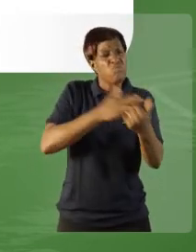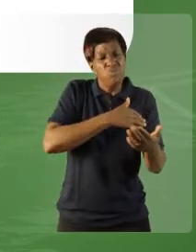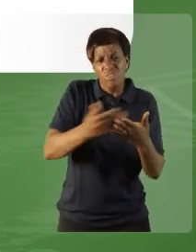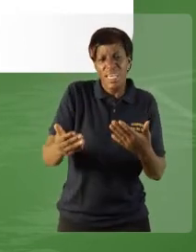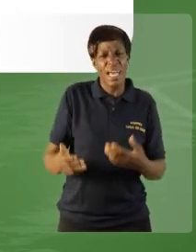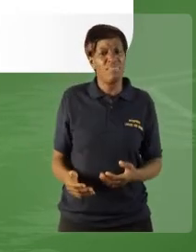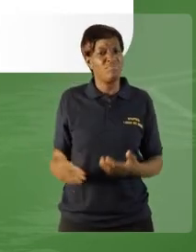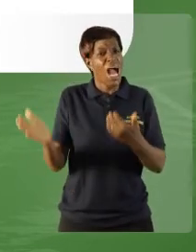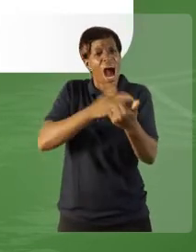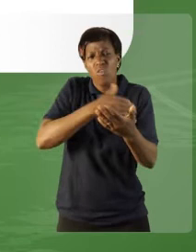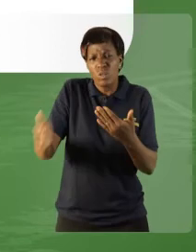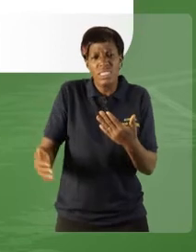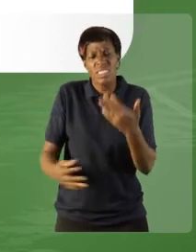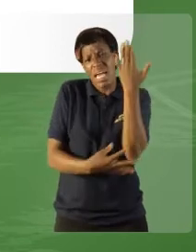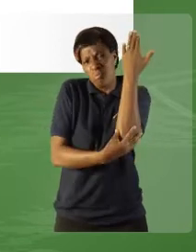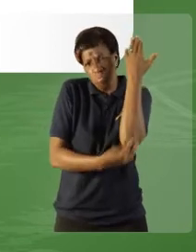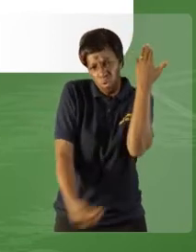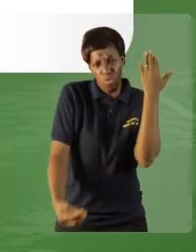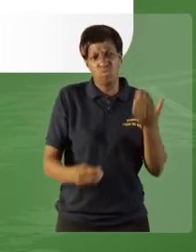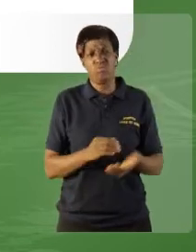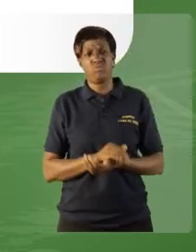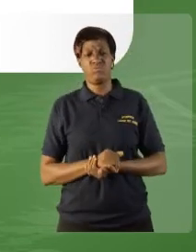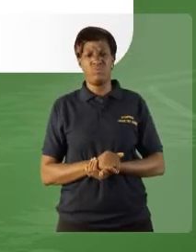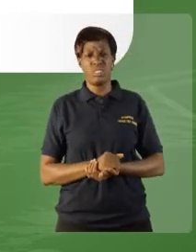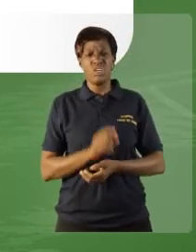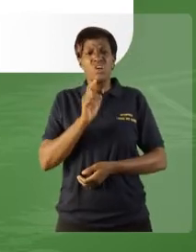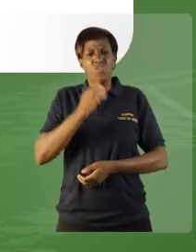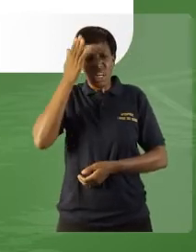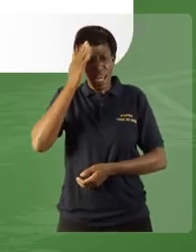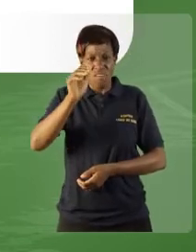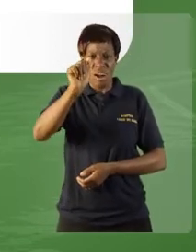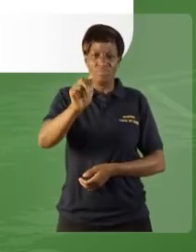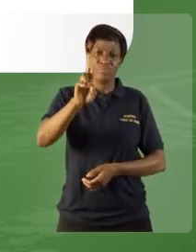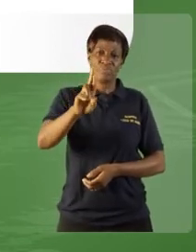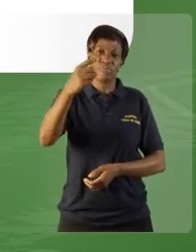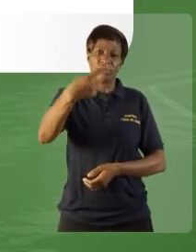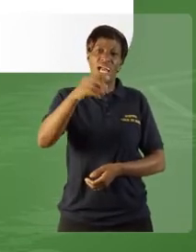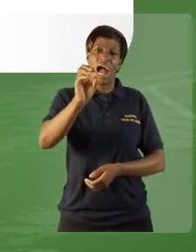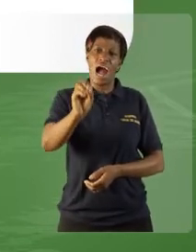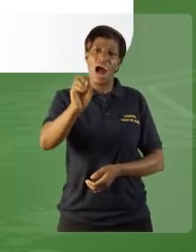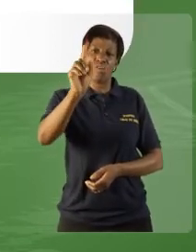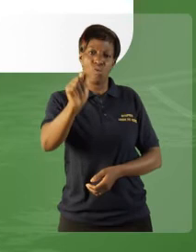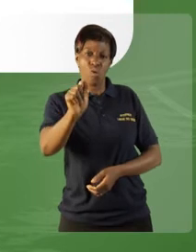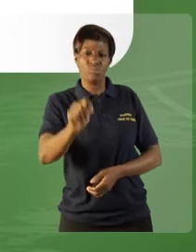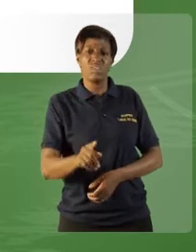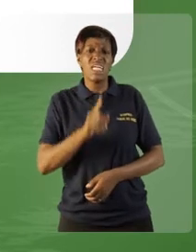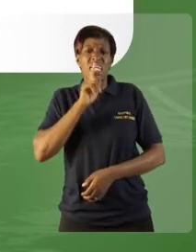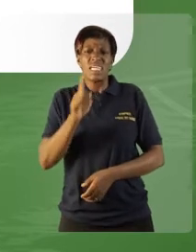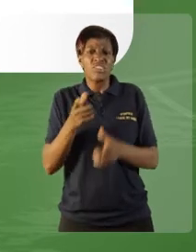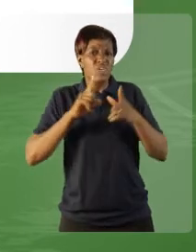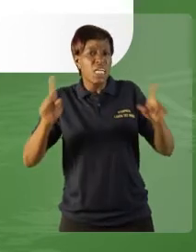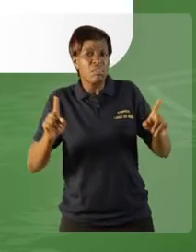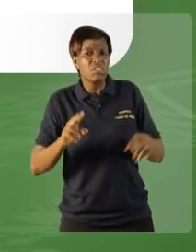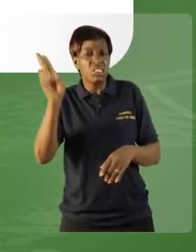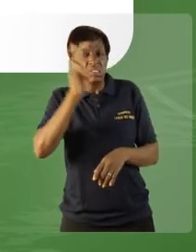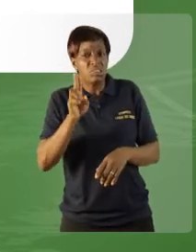argotique et pauvre d'ailleurs. Sachez que l'argot est une utilisation de la langue particulière